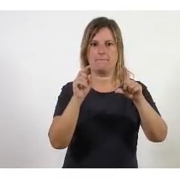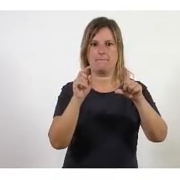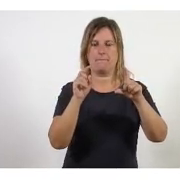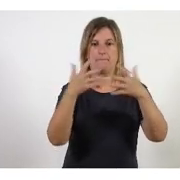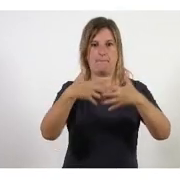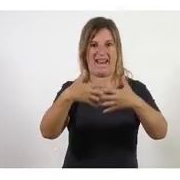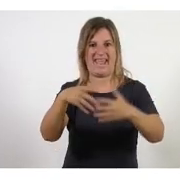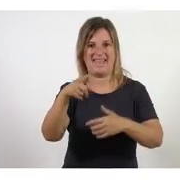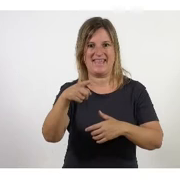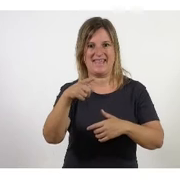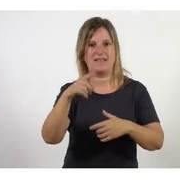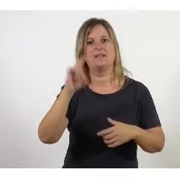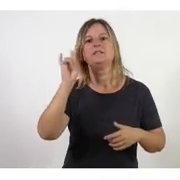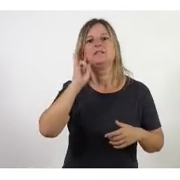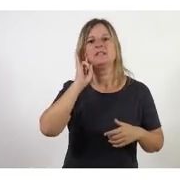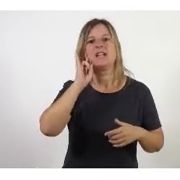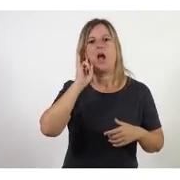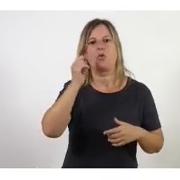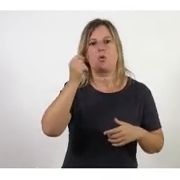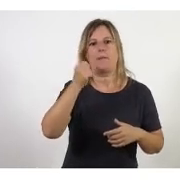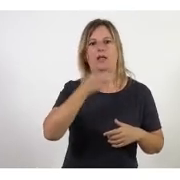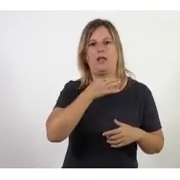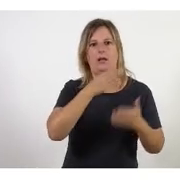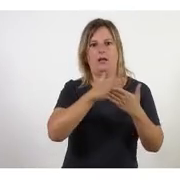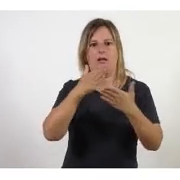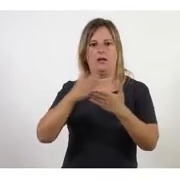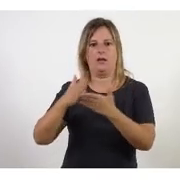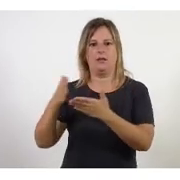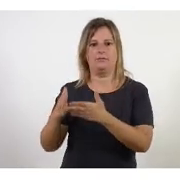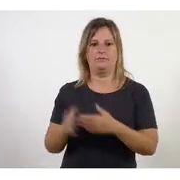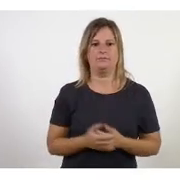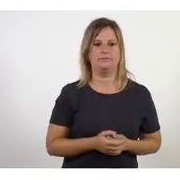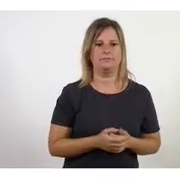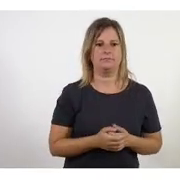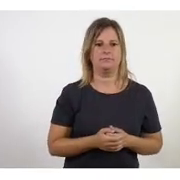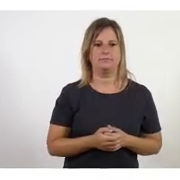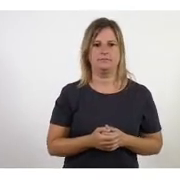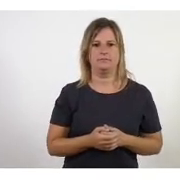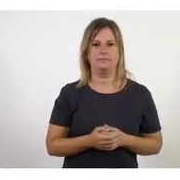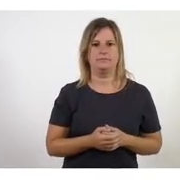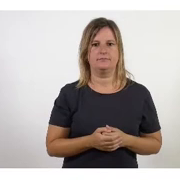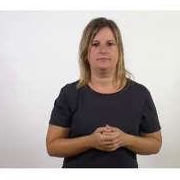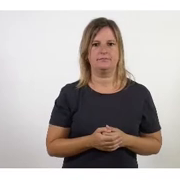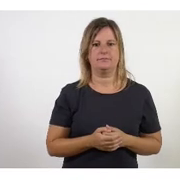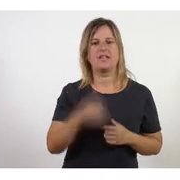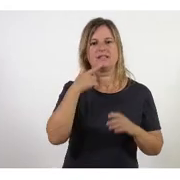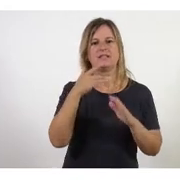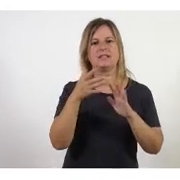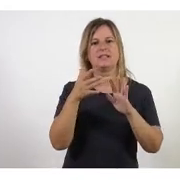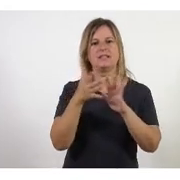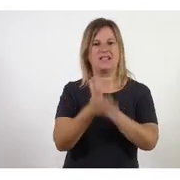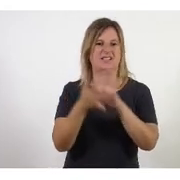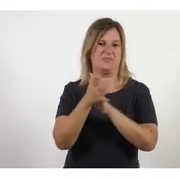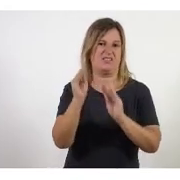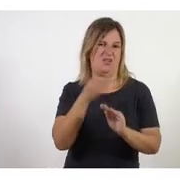Val? Aquí l'àudio es tallarà una miqueta. Corporal dels ODS. Vinga. Doncs som avui aquí, 25 de setembre, coincidint amb el 4.